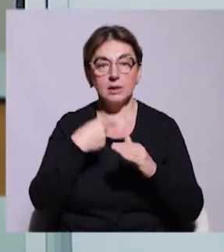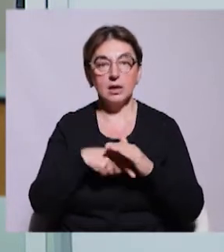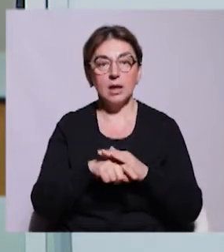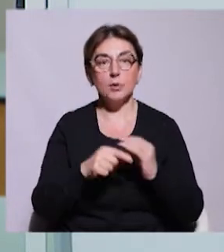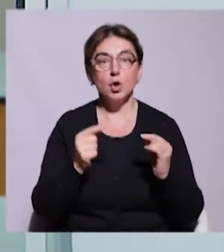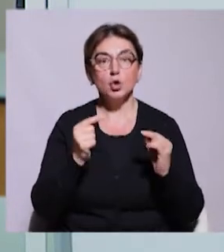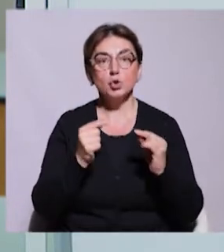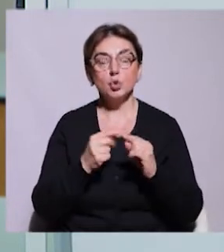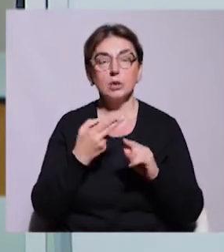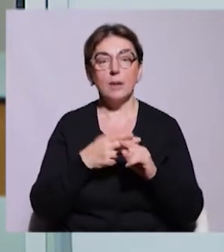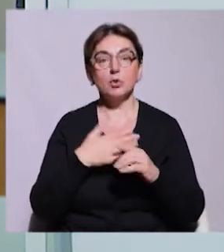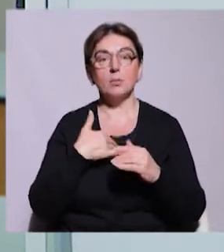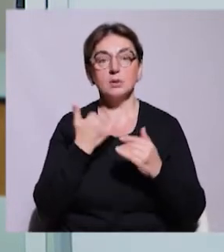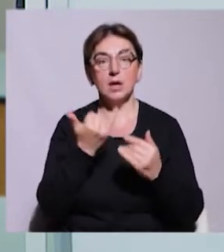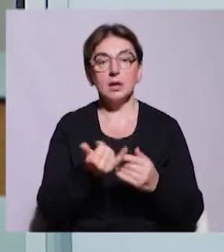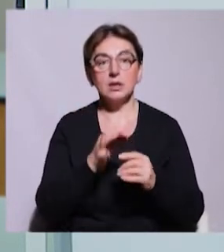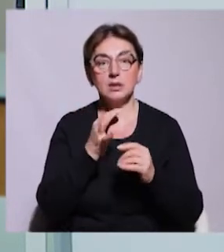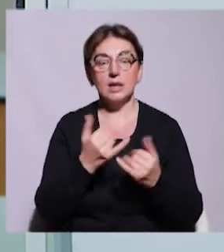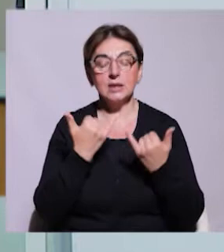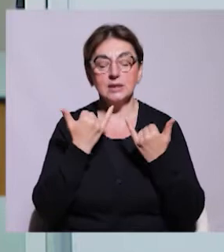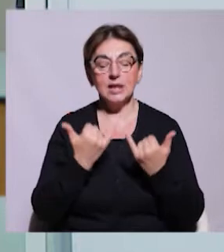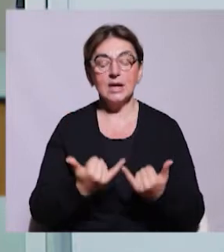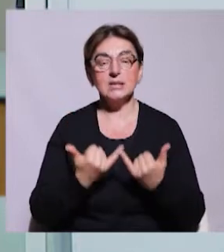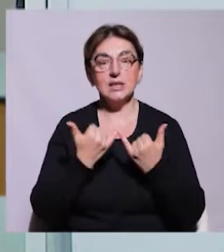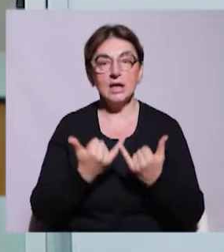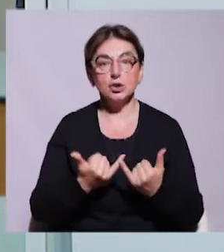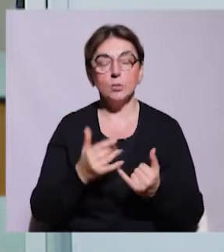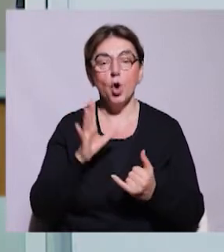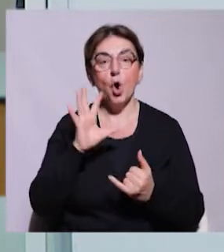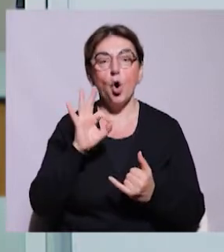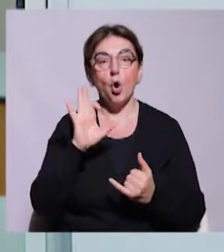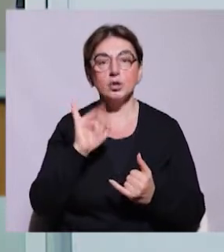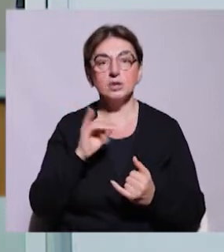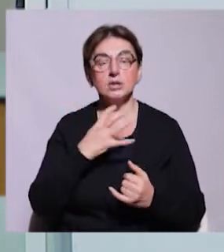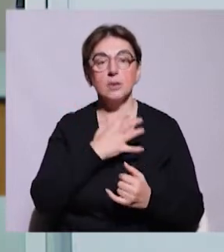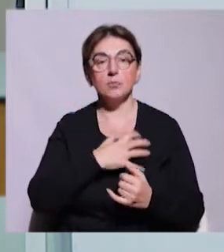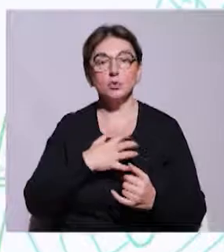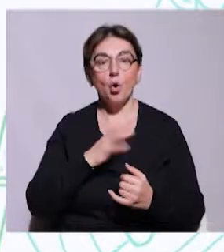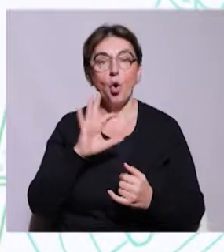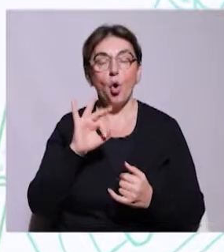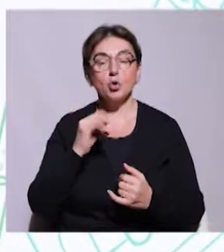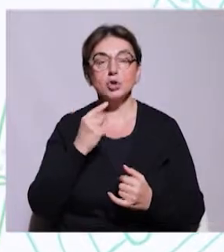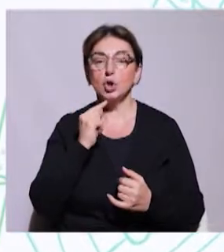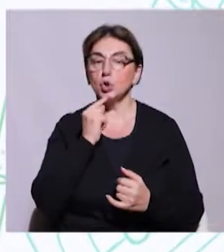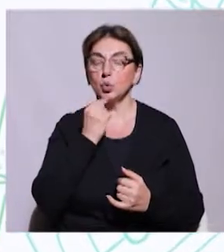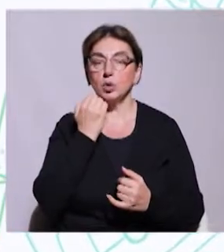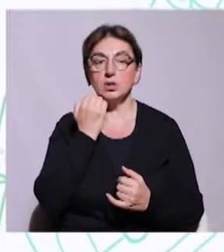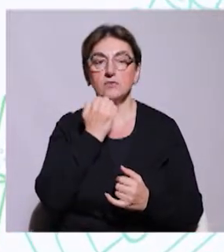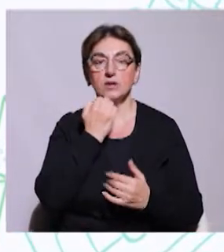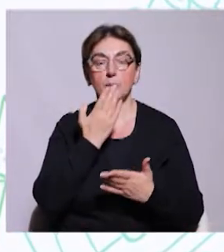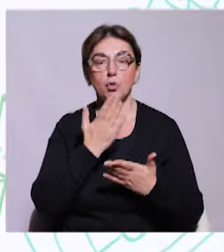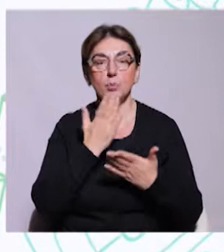აქედან გამომდინარე, სწორედ ამიტომ მე თქვენ გეტყვით დღესდღეობით ოქსიდის მნიშვნელობას. ოქსიდი რთული